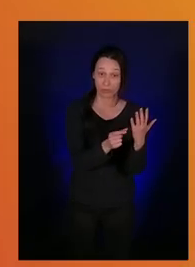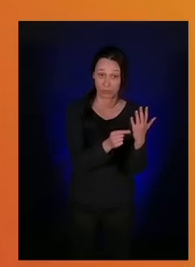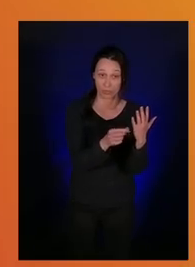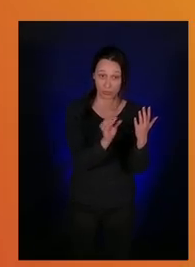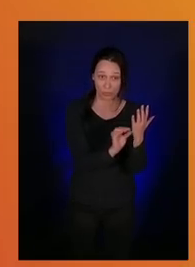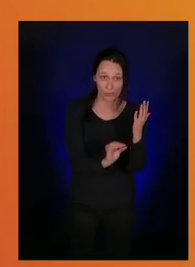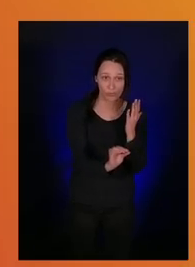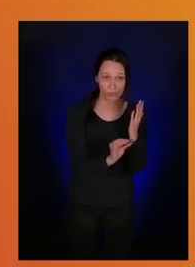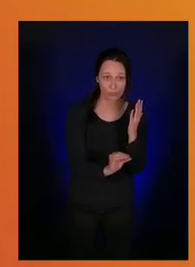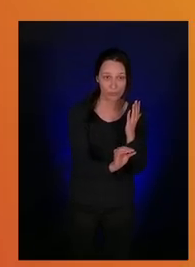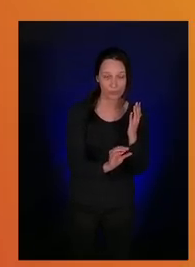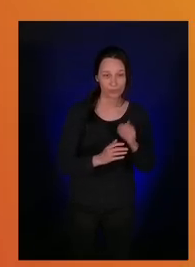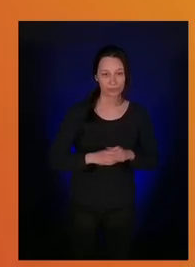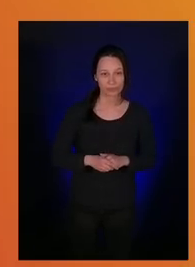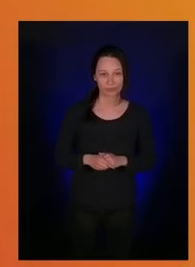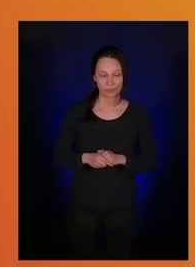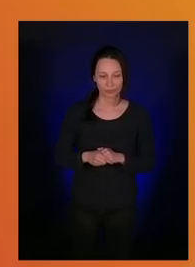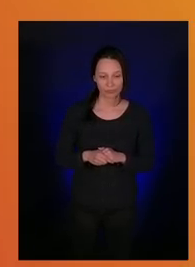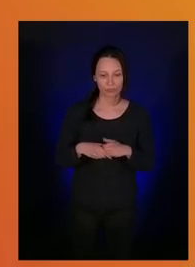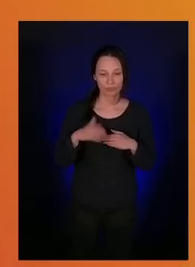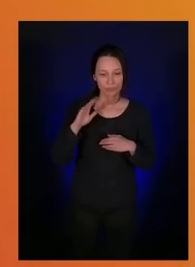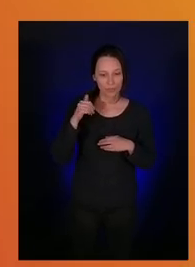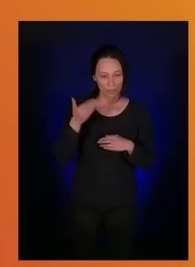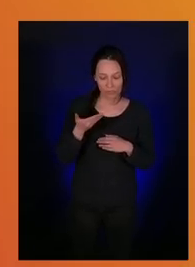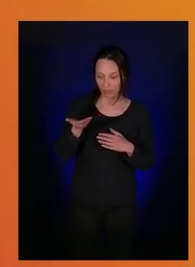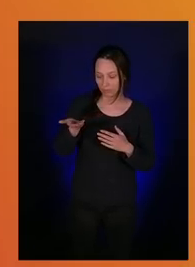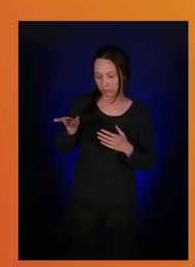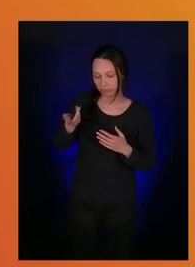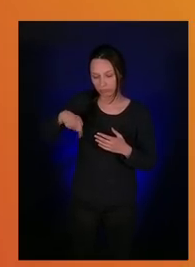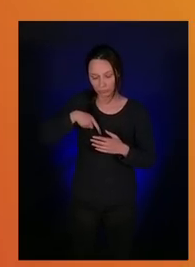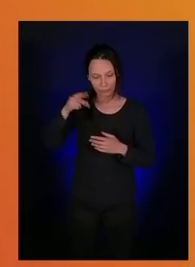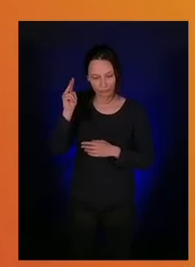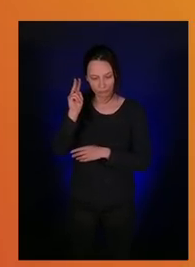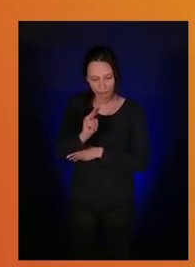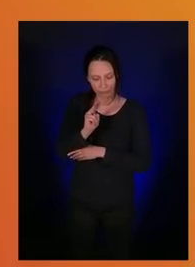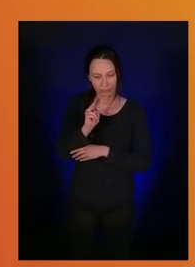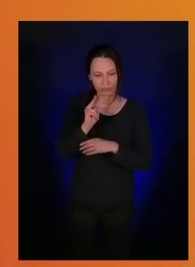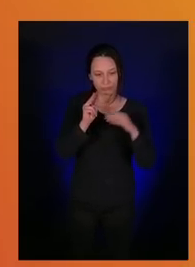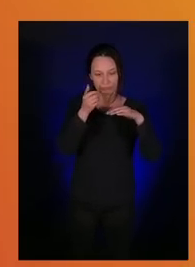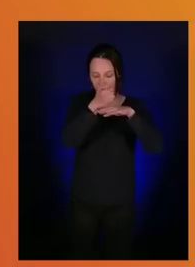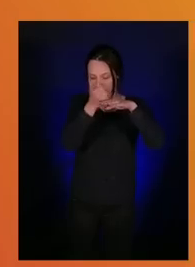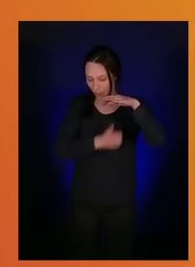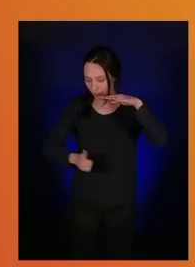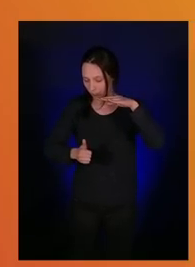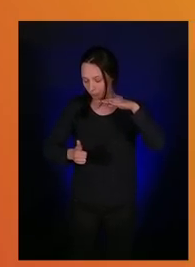C'est donc de cette façon que s'entend la politique financière confédérale qui est sous la responsabilité de la Commission exécutive